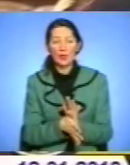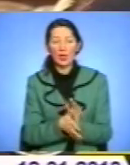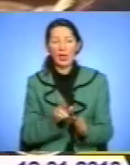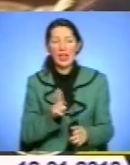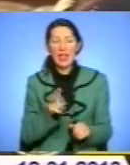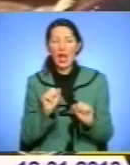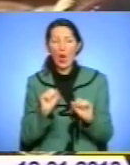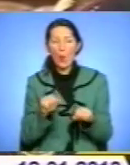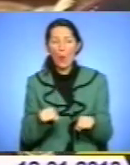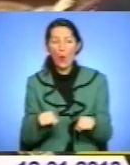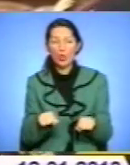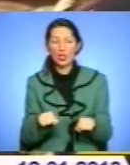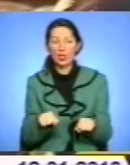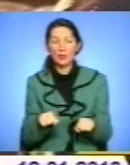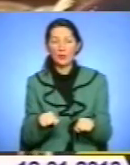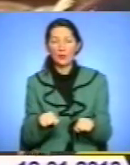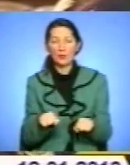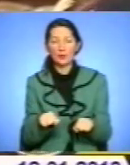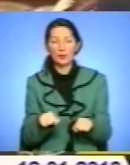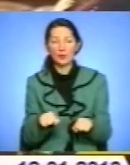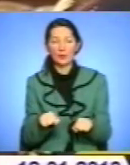як можна